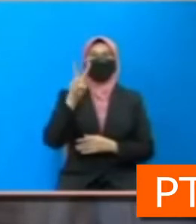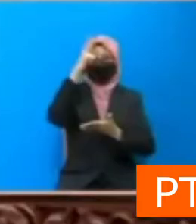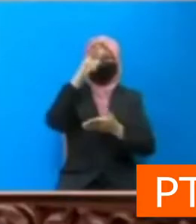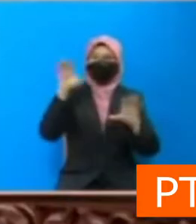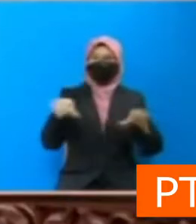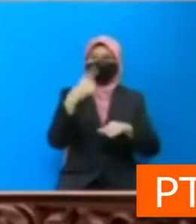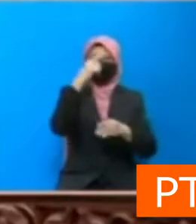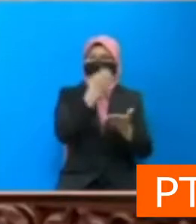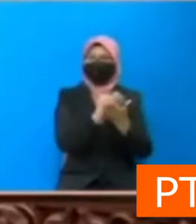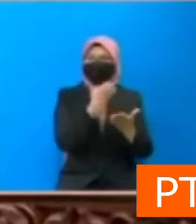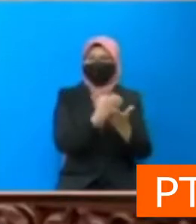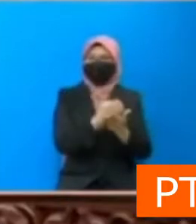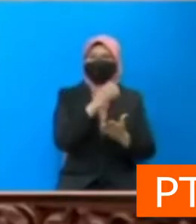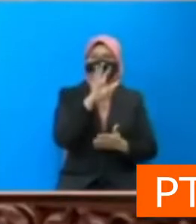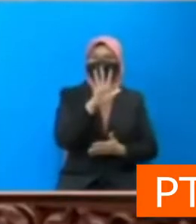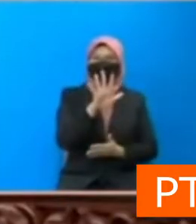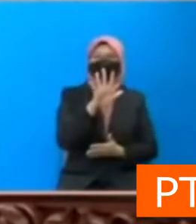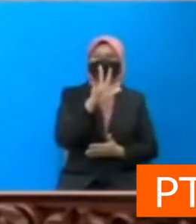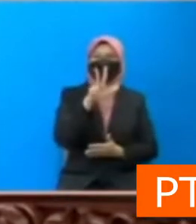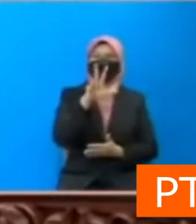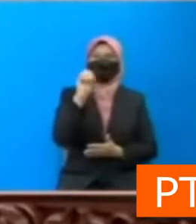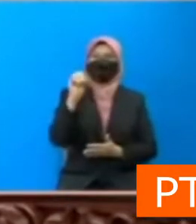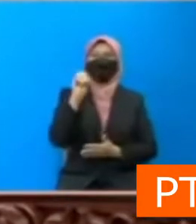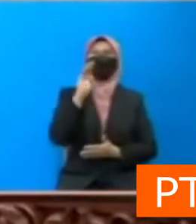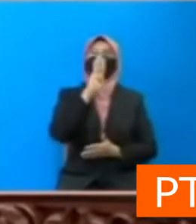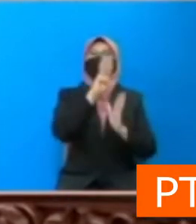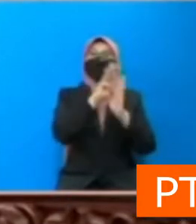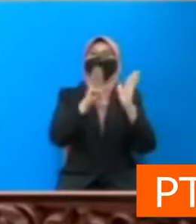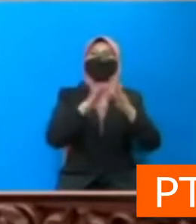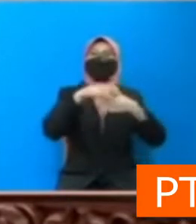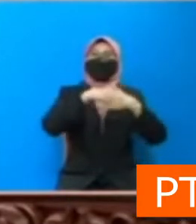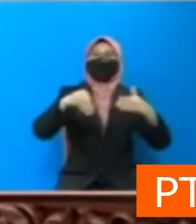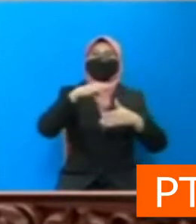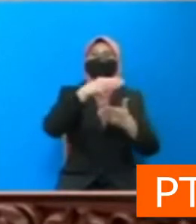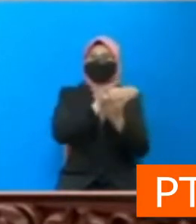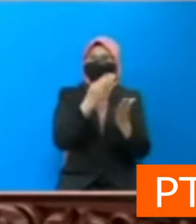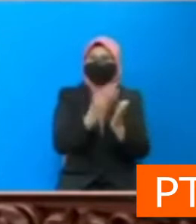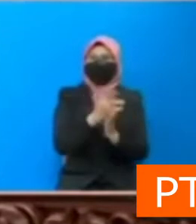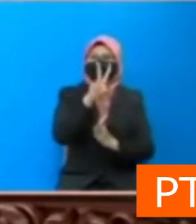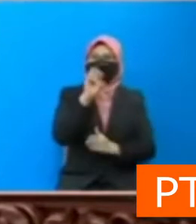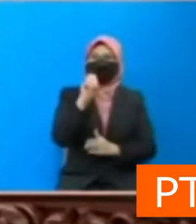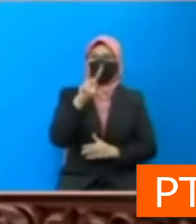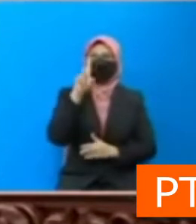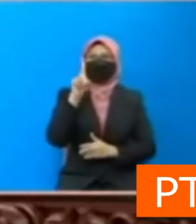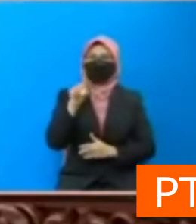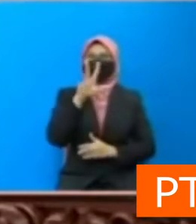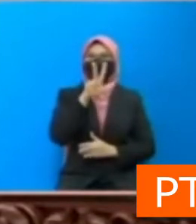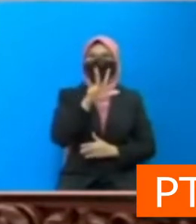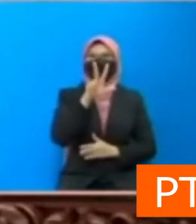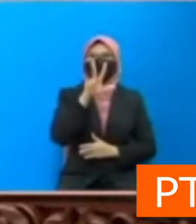RM322.5 bilion, sebanyak RM530 bilion, dan belanjawan 2021 sebanyak